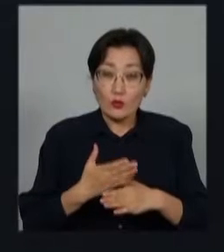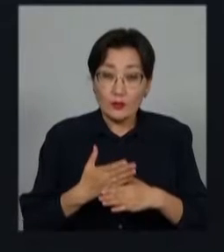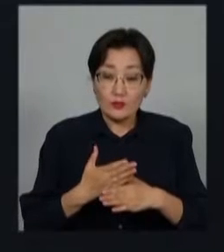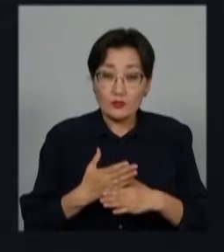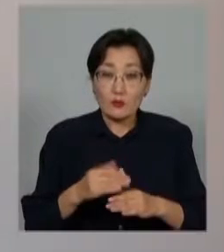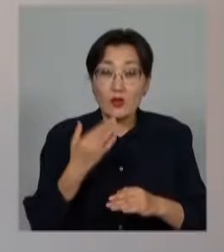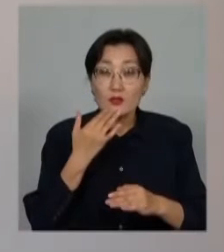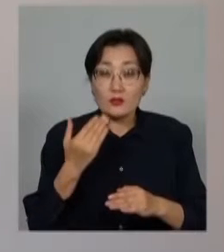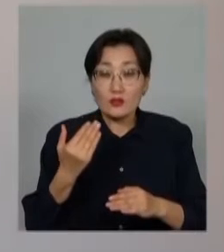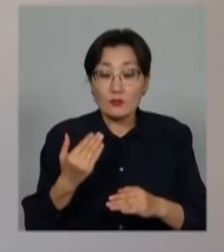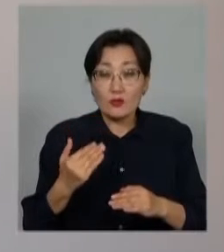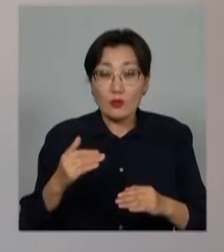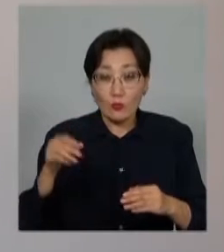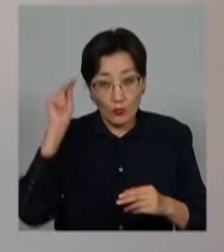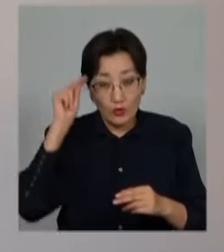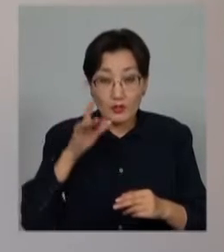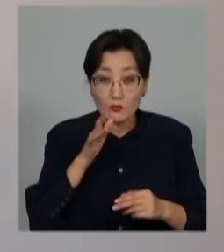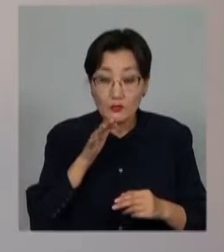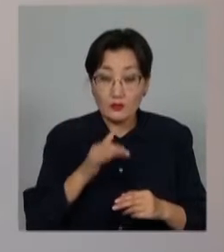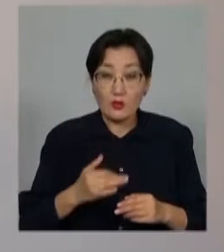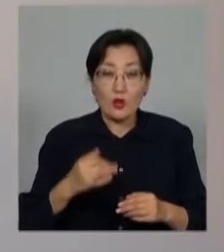білемін. Шетелде оқыған кезде